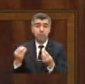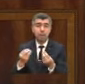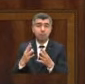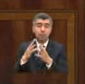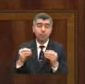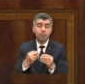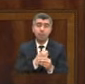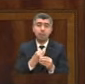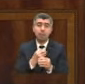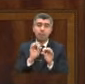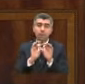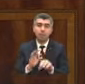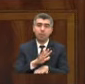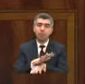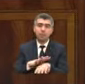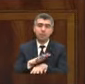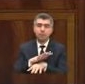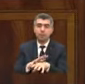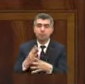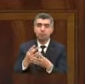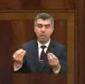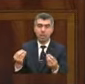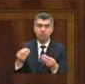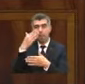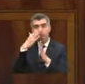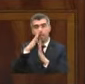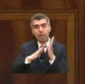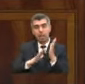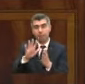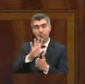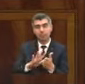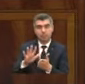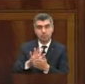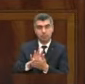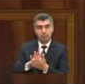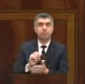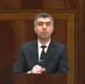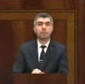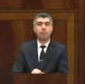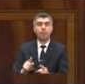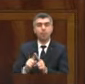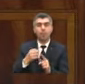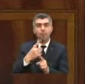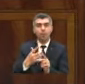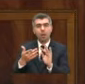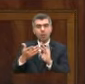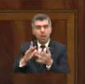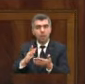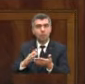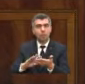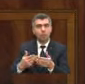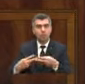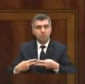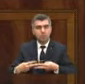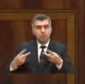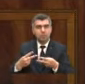والخريطة الصحية لا زالت في خبر كان السيد رئيس الحكومة. الاعتماد على الميل في الرقمي الطبي الرقمي المشترك